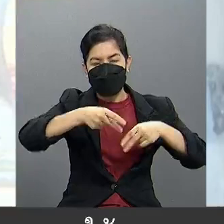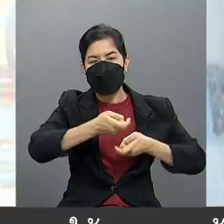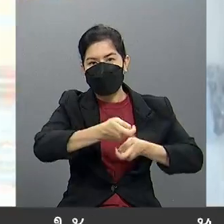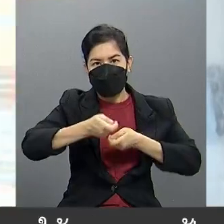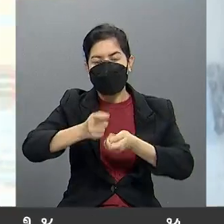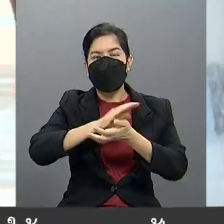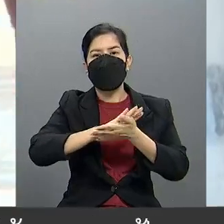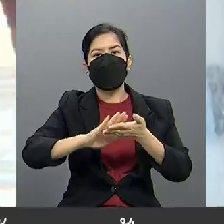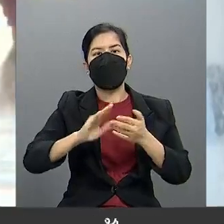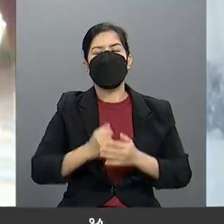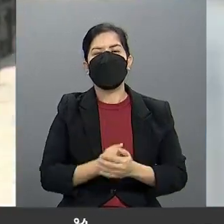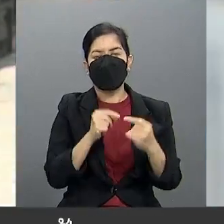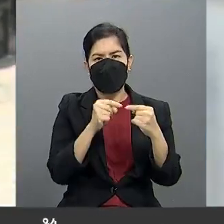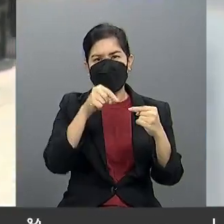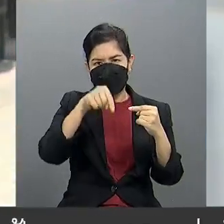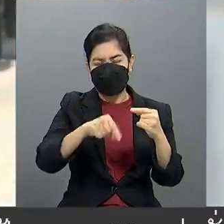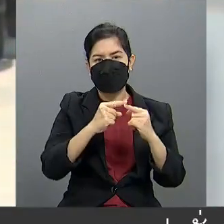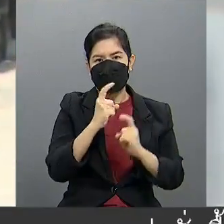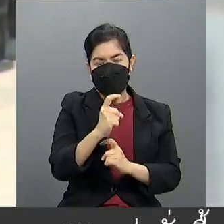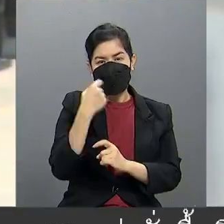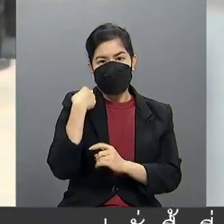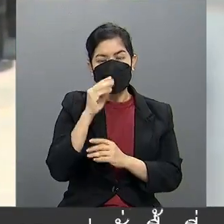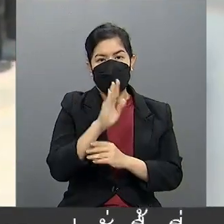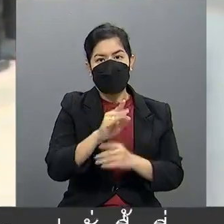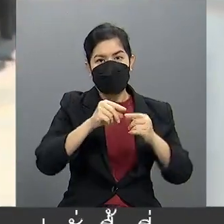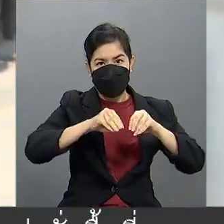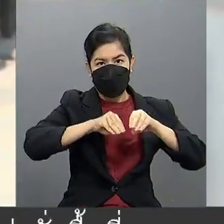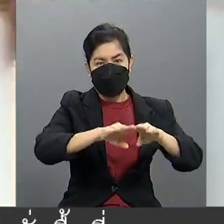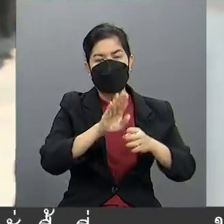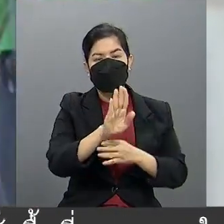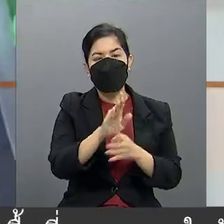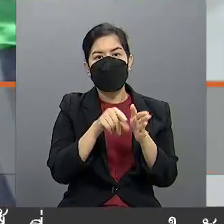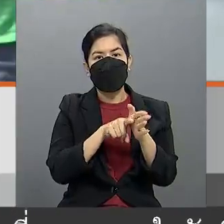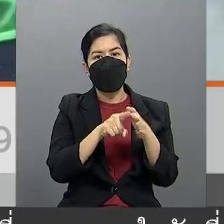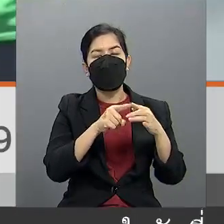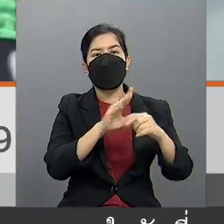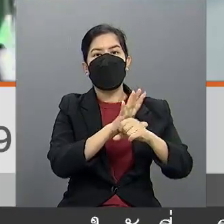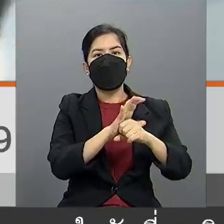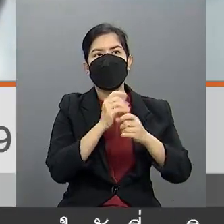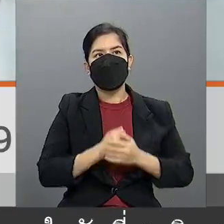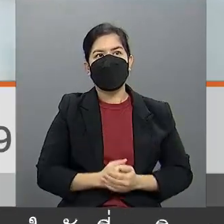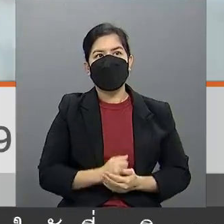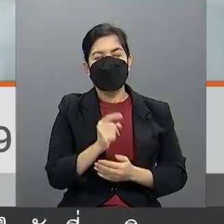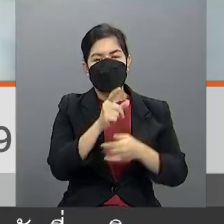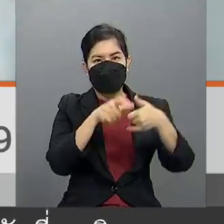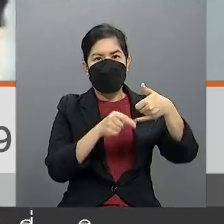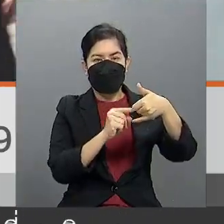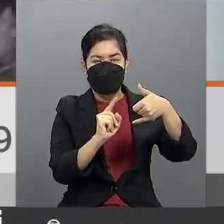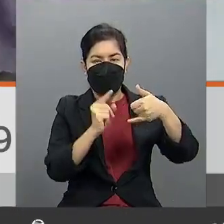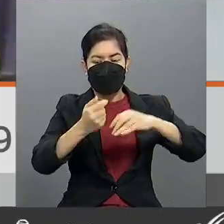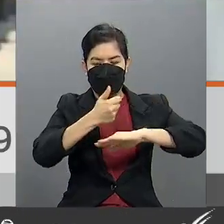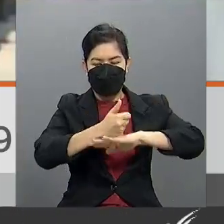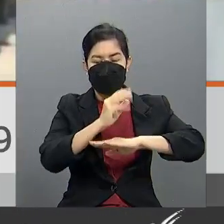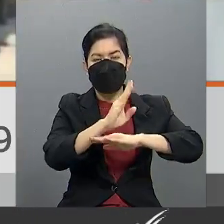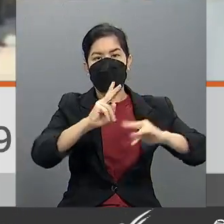เป็นจุดเสี่ยงที่อาจพบการแพร่ระบาดของโควิด -19 เป็นกลุ่มก้อนได้นายแพทย์สุวรรณชัยวัฒนายิ่งเจริญชัยอธิบดีกรมอนามัยระบุว่